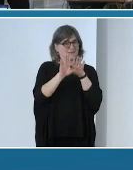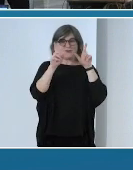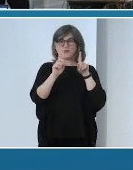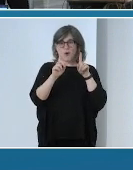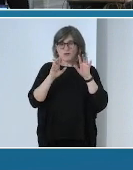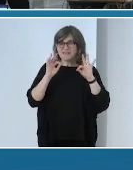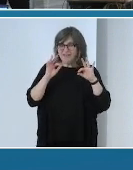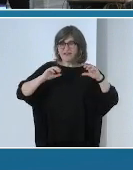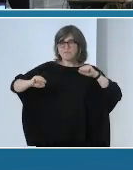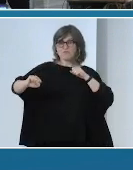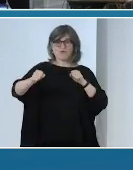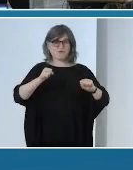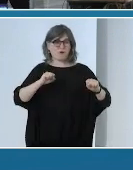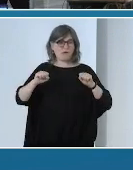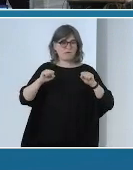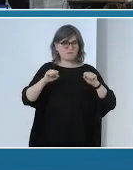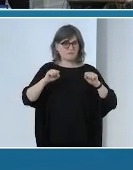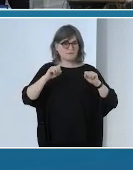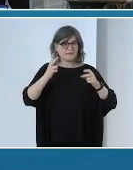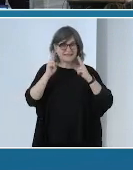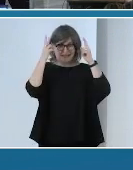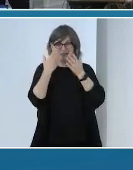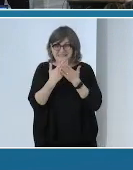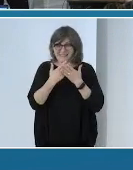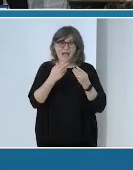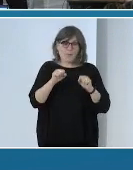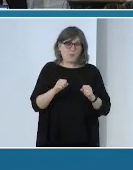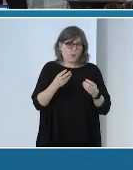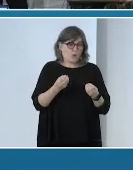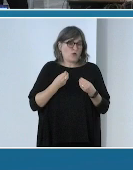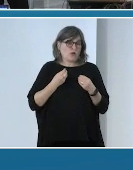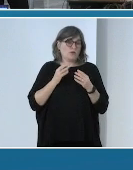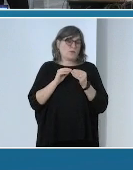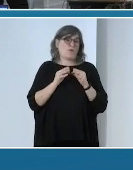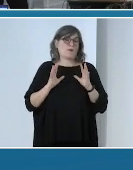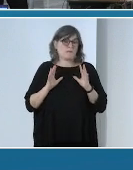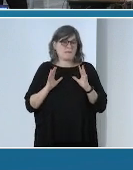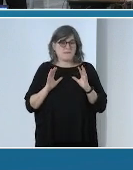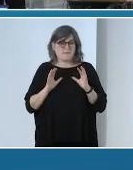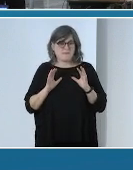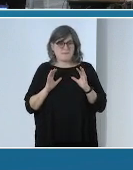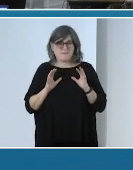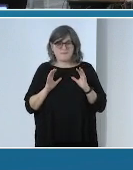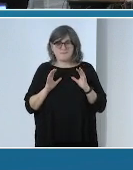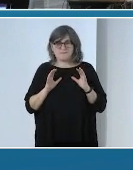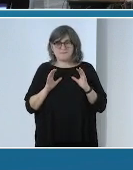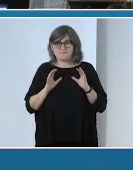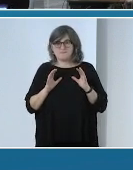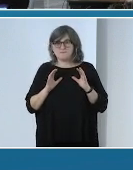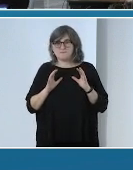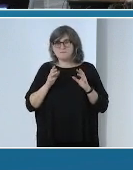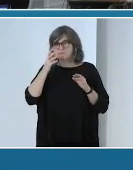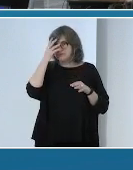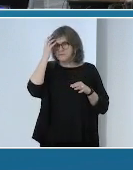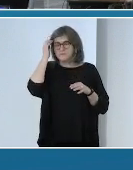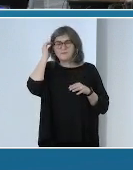informations visuelles, c'est les informations visuelles dynamiques. Hein. C'est ce qui permet... bon, c'est